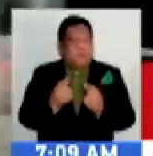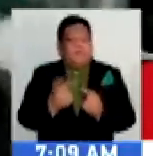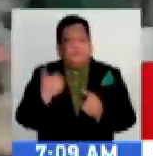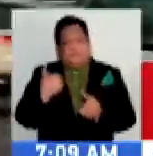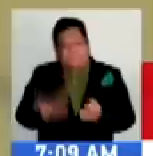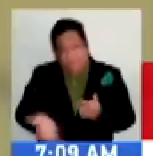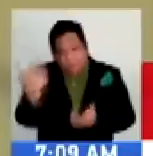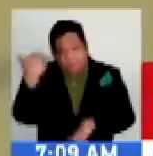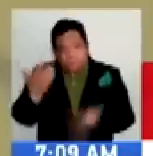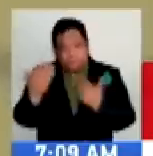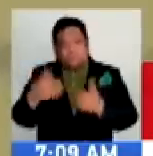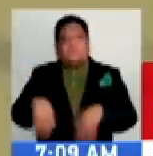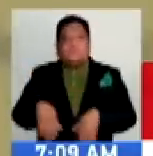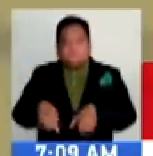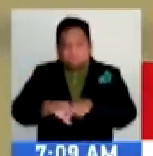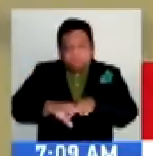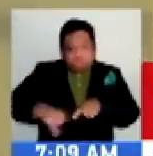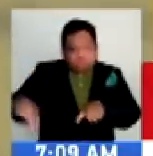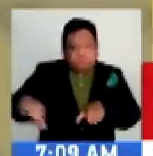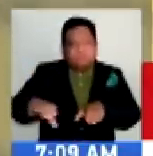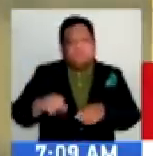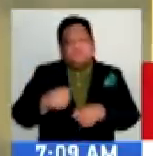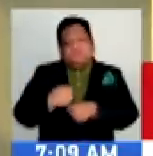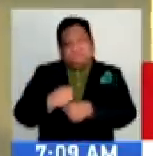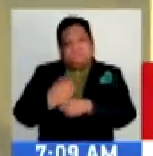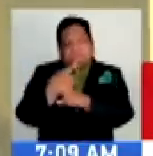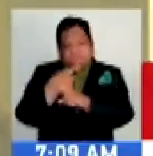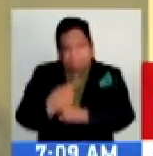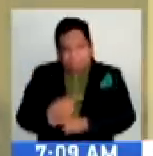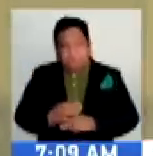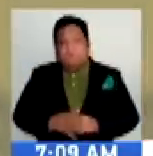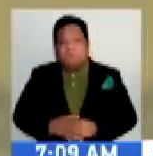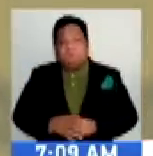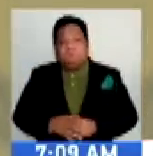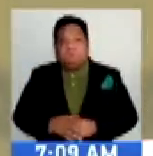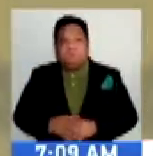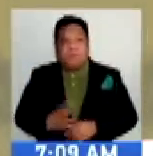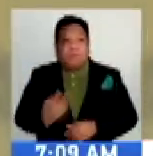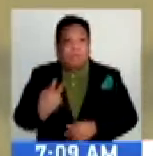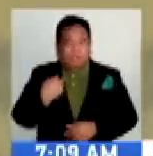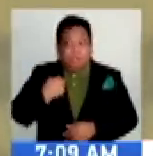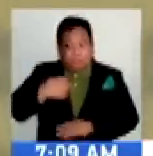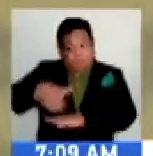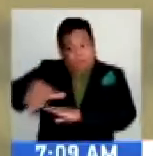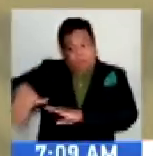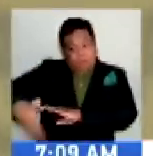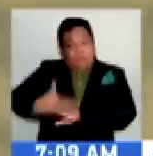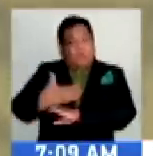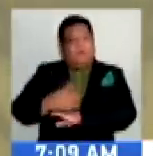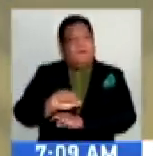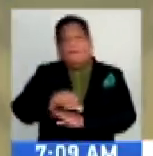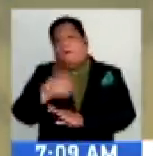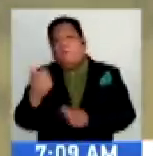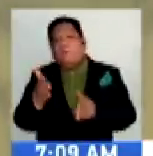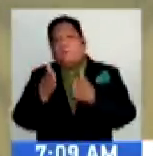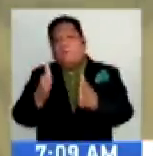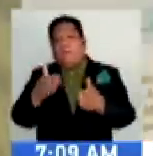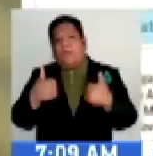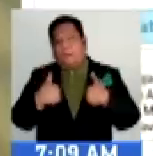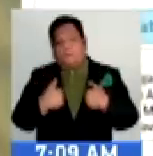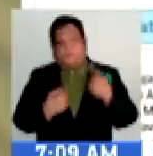manhole restoration. Sa mga maapekto ang motorista sa 10 oras ng gabi, may tatlong alternatibong ruta kung manggagaling ng C5